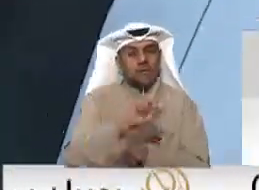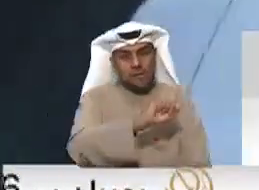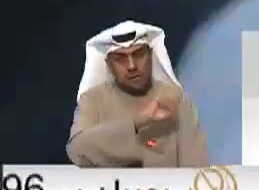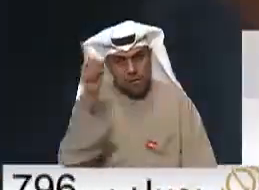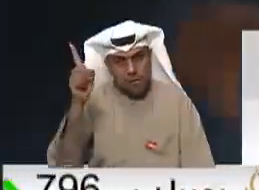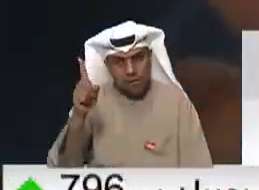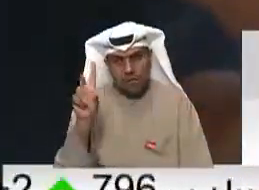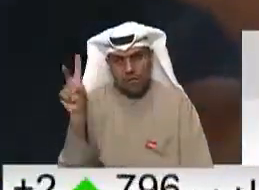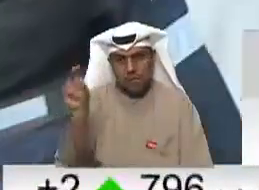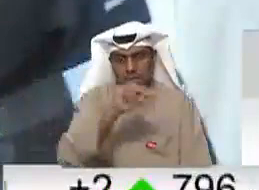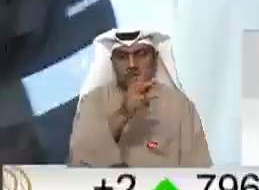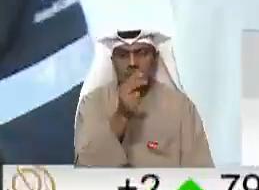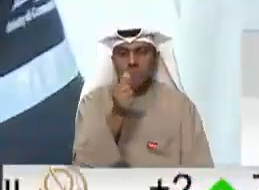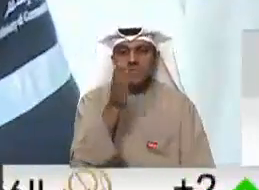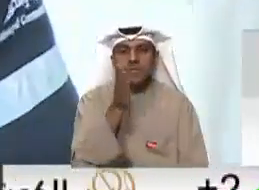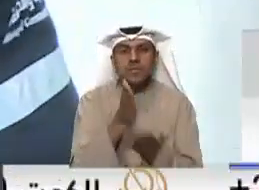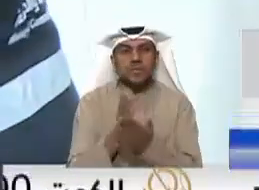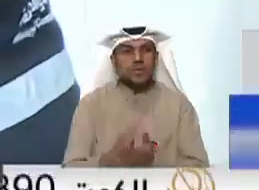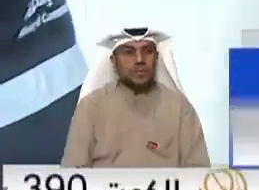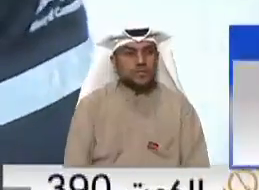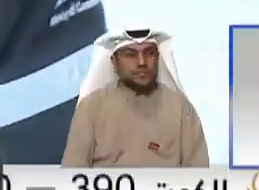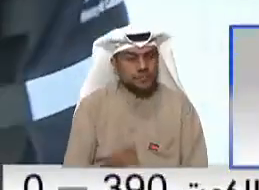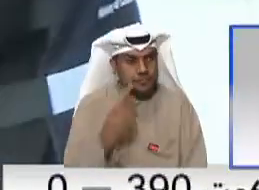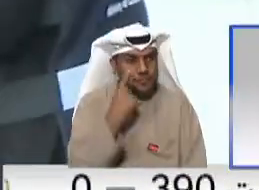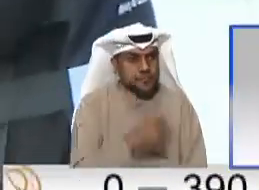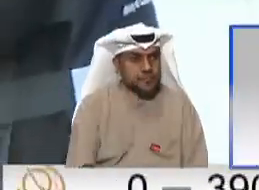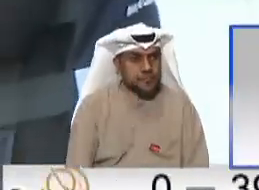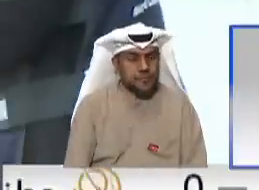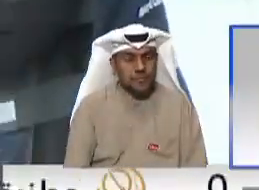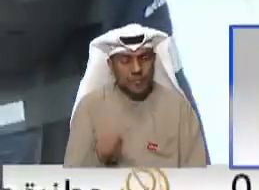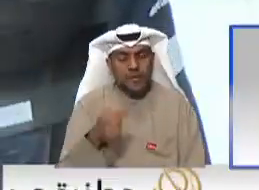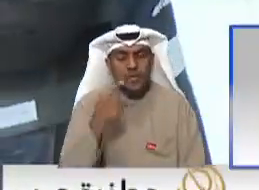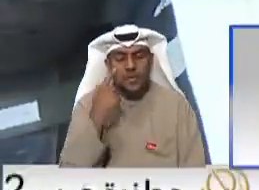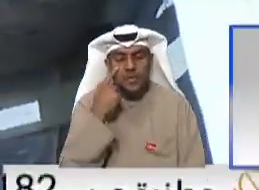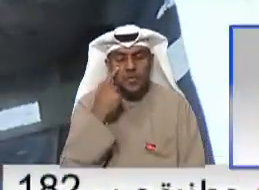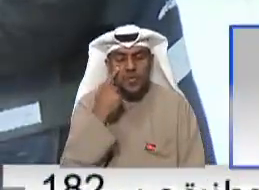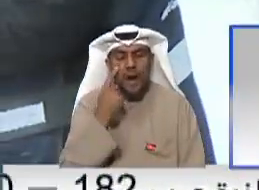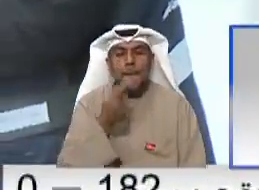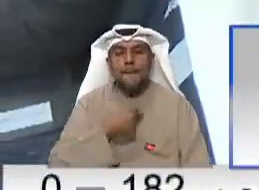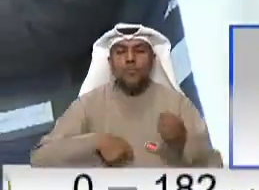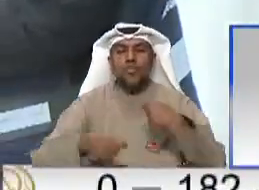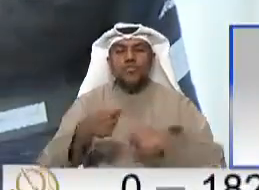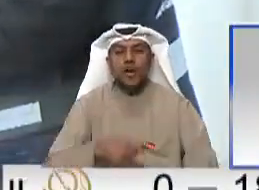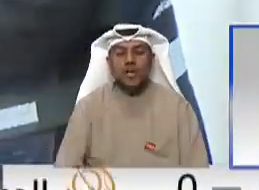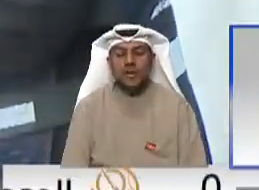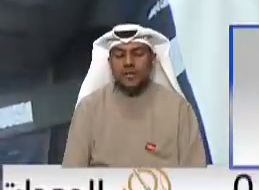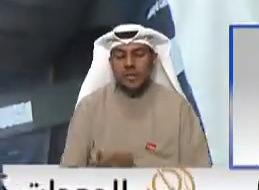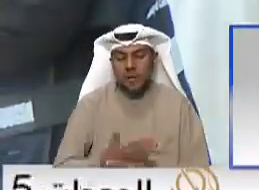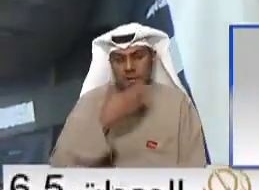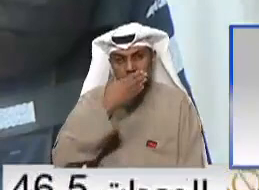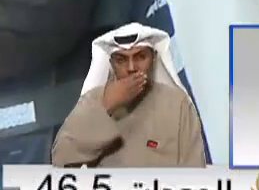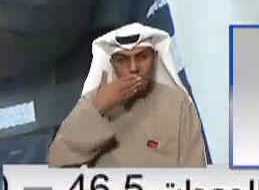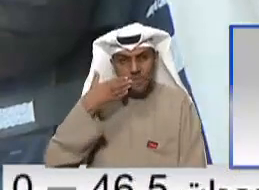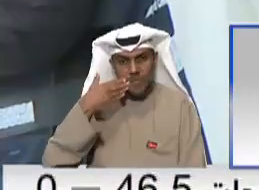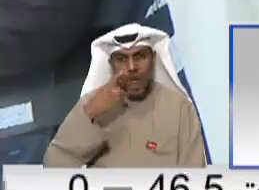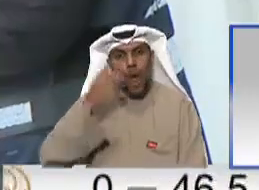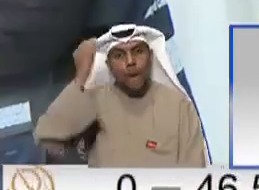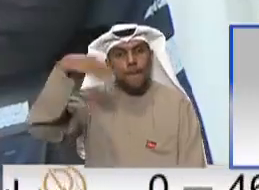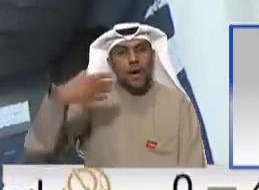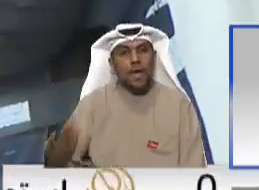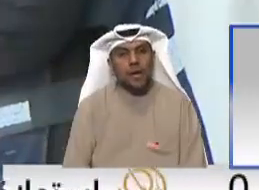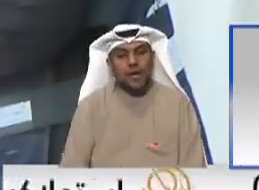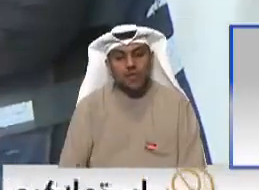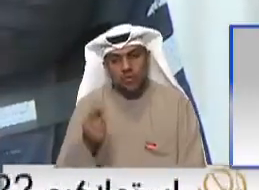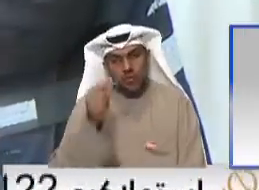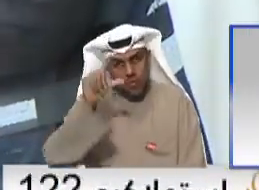ضمن خطتنا اللي رفعناها حق المسؤولين بالوزاره ضمن فريق شهر رمضان المبارك، اليوم خصصنا هذا